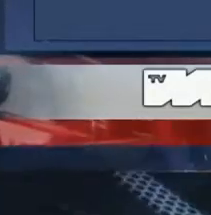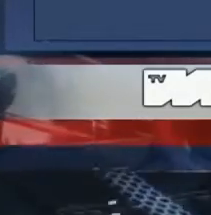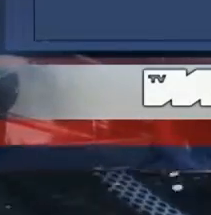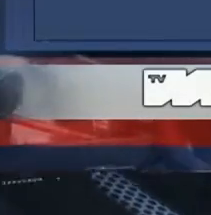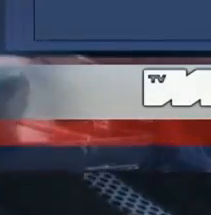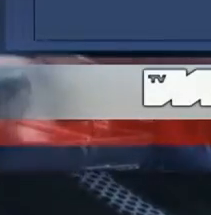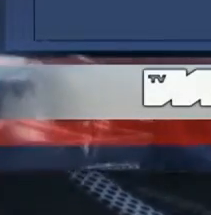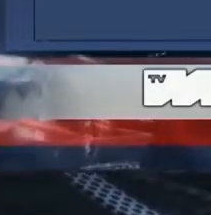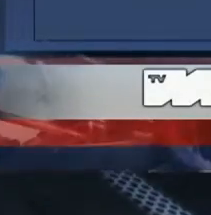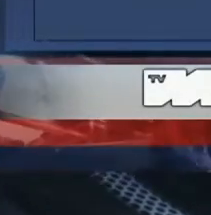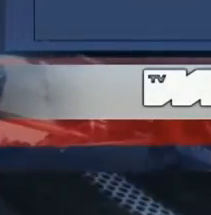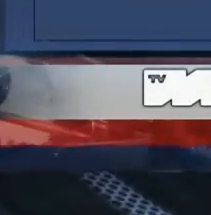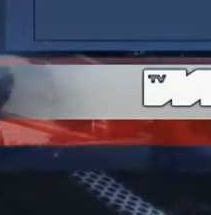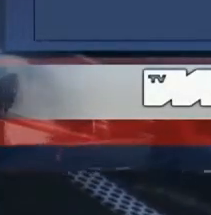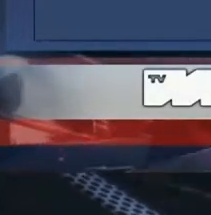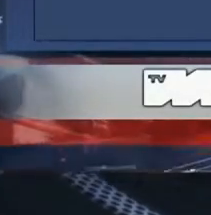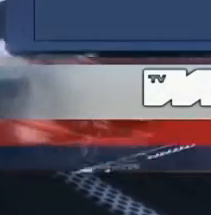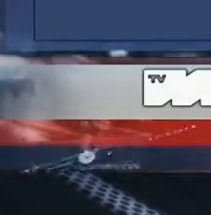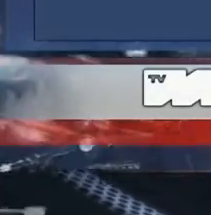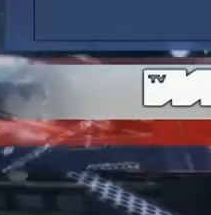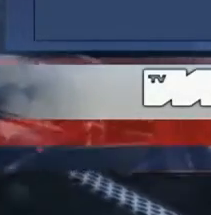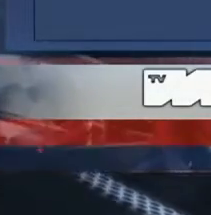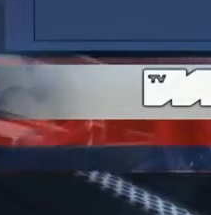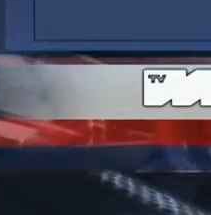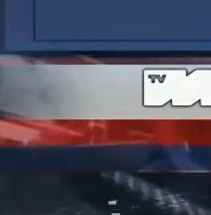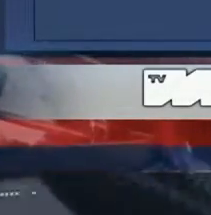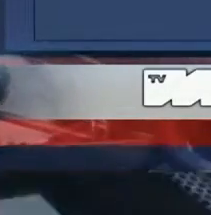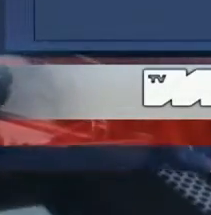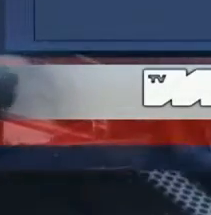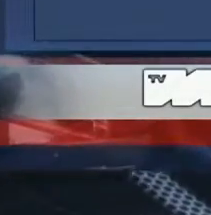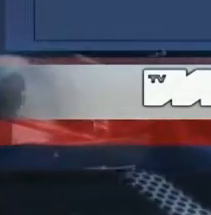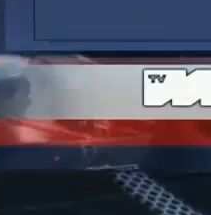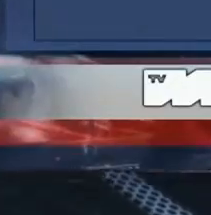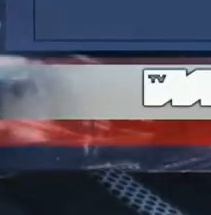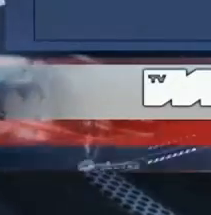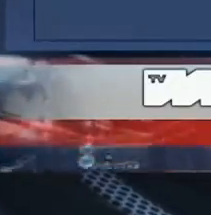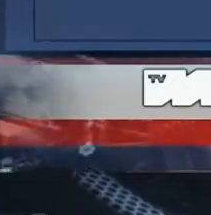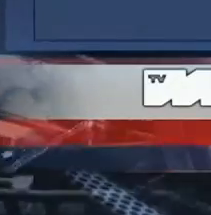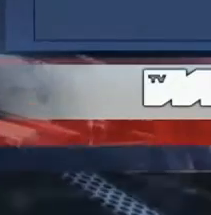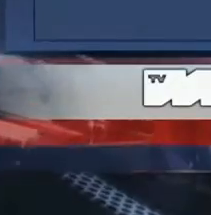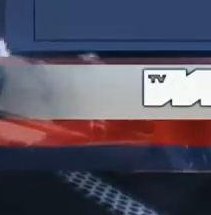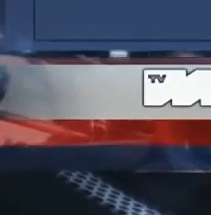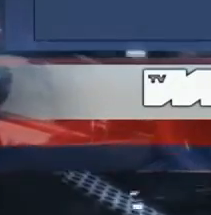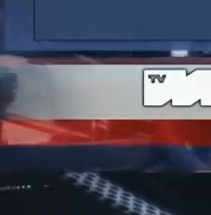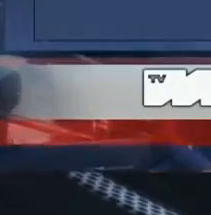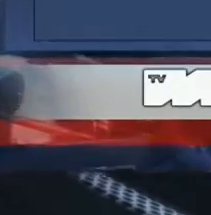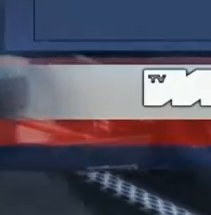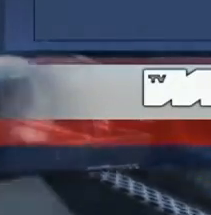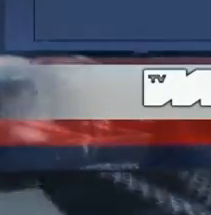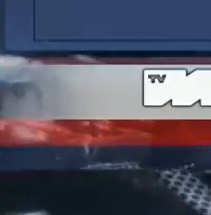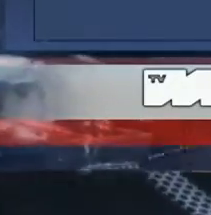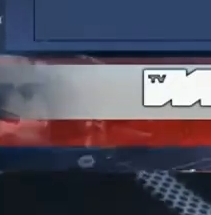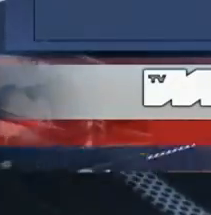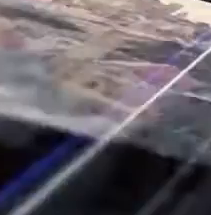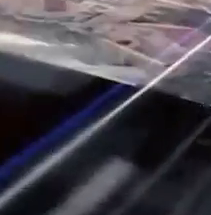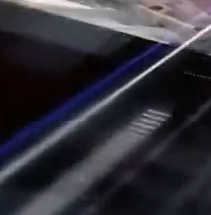izany. Mampionina Rakoto Arson no anolotra anao ireo vaovao ireo amin'n'ity takariva